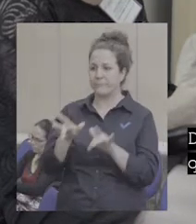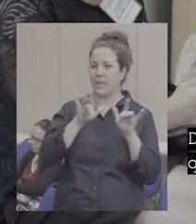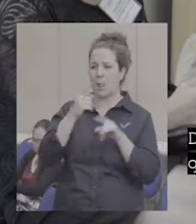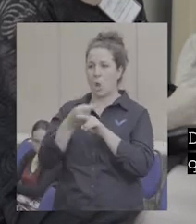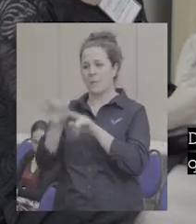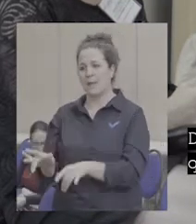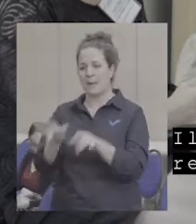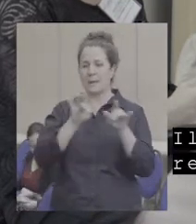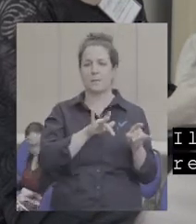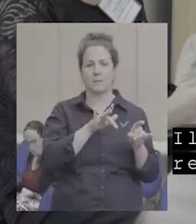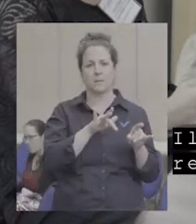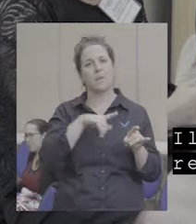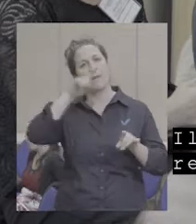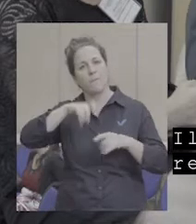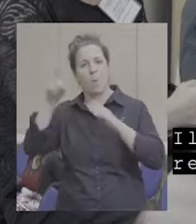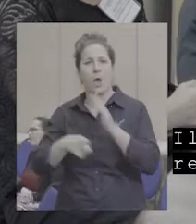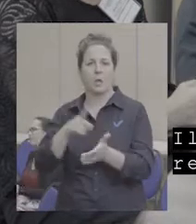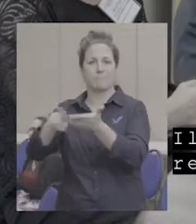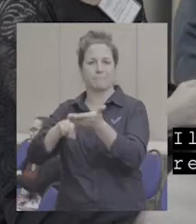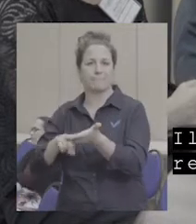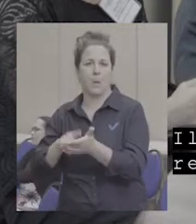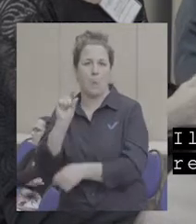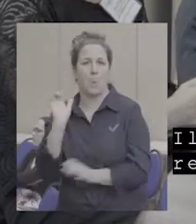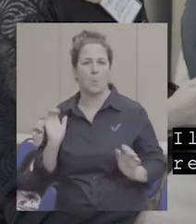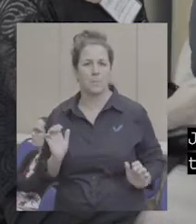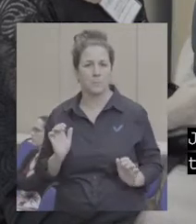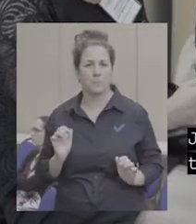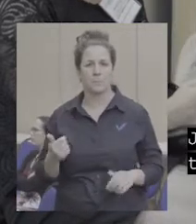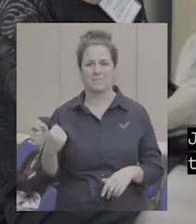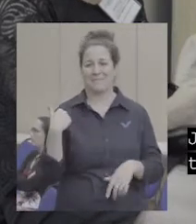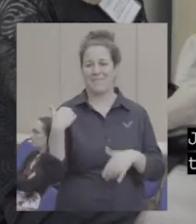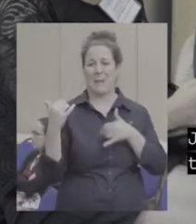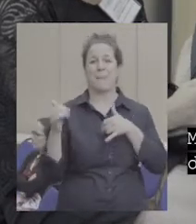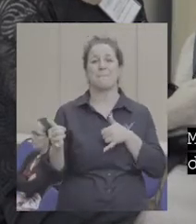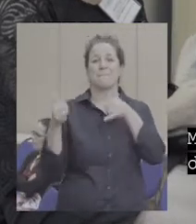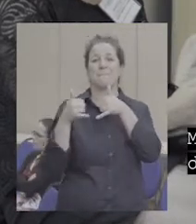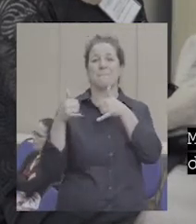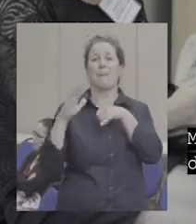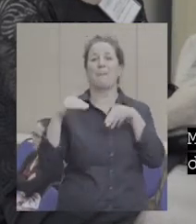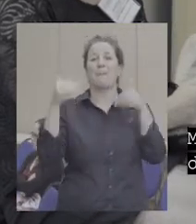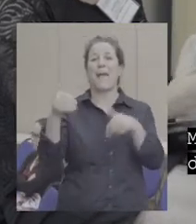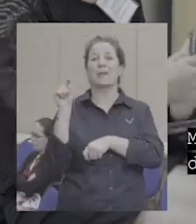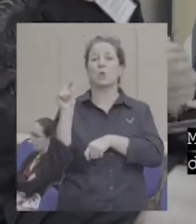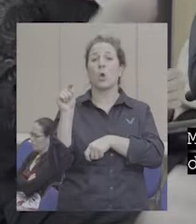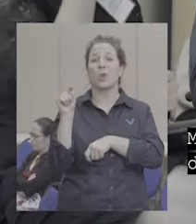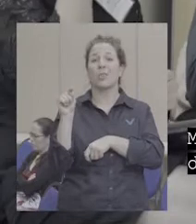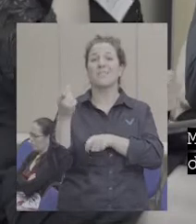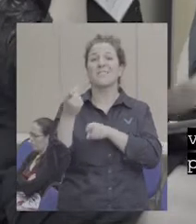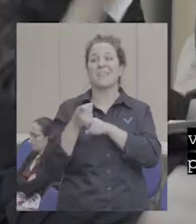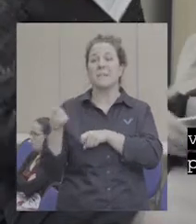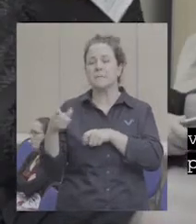logement, il y a un petit quelque chose à recommencer. Puis je parlais avec Marie au téléphone, Marie Turcotte, la semaine dernière.